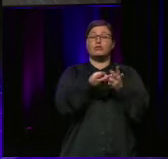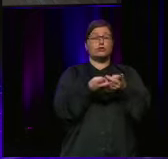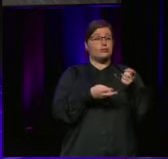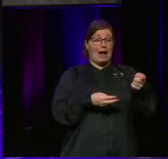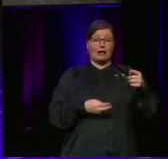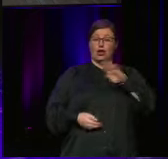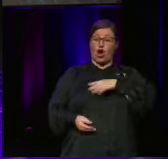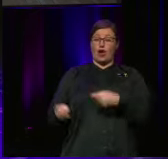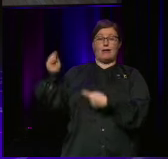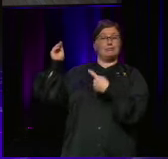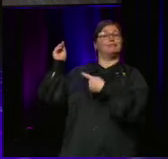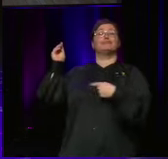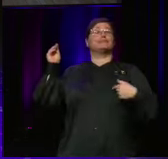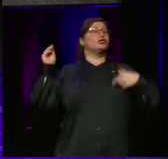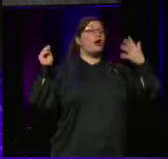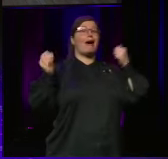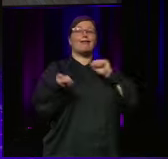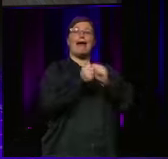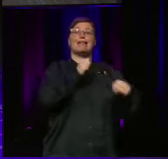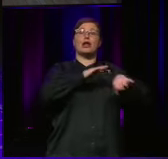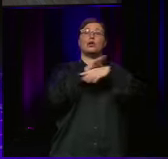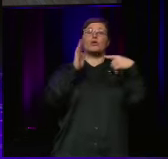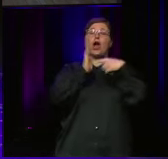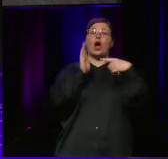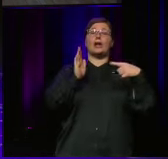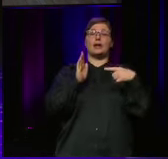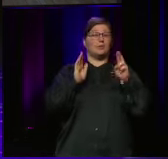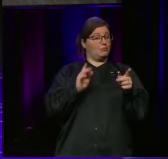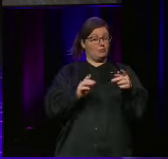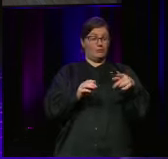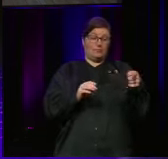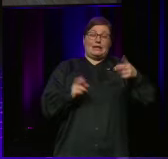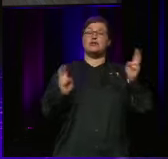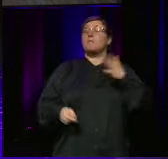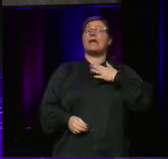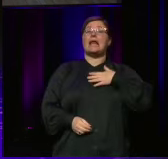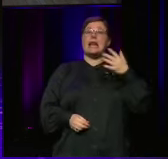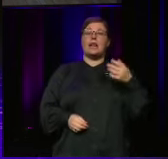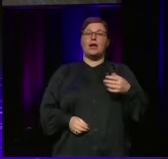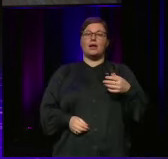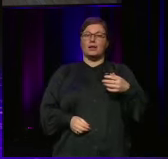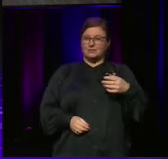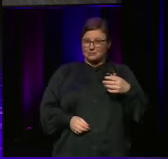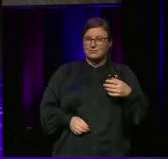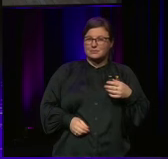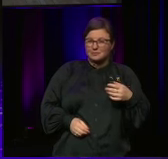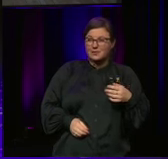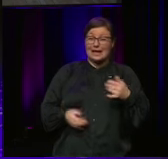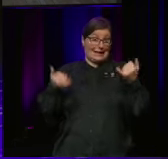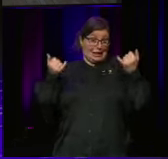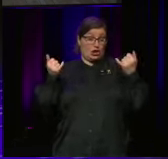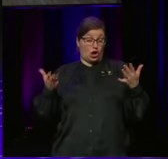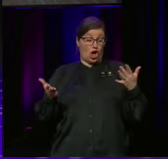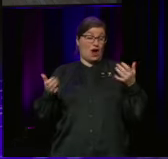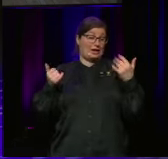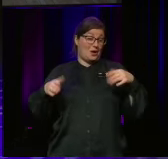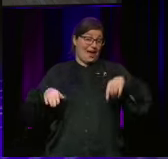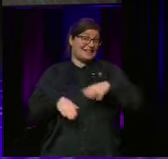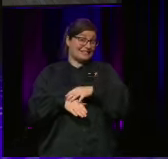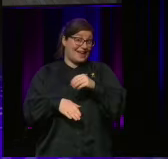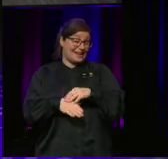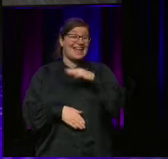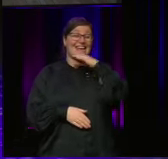den ändra grundlagen helt i enlighet med sina egna syften. Och skulle vi få, idag så räcker det med, i Sverige